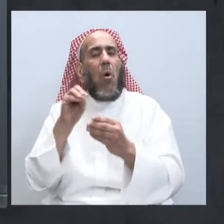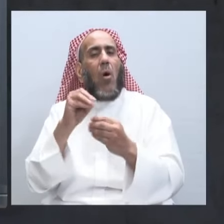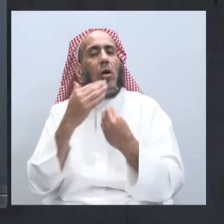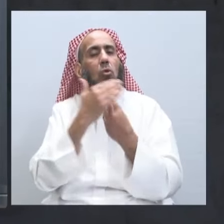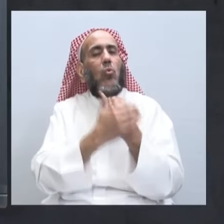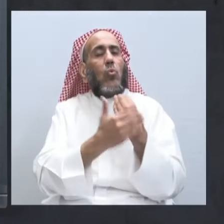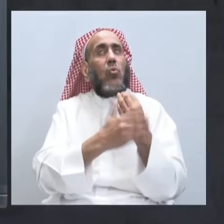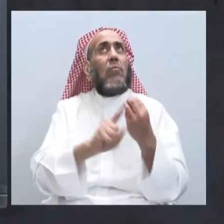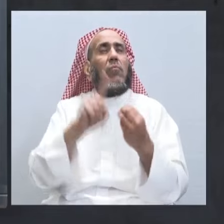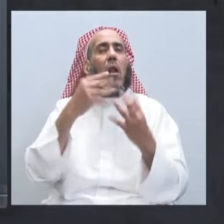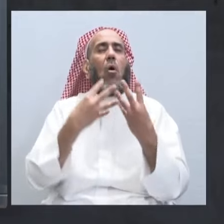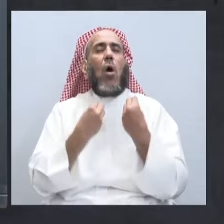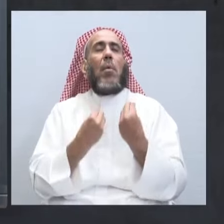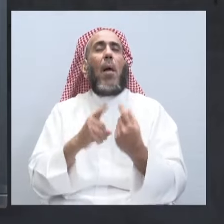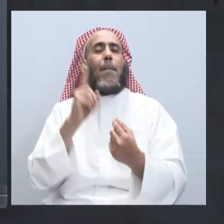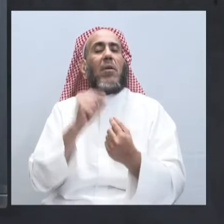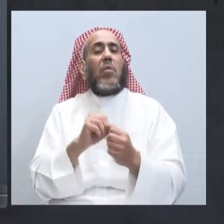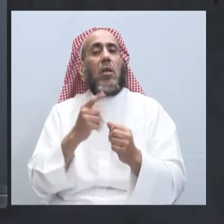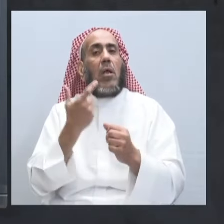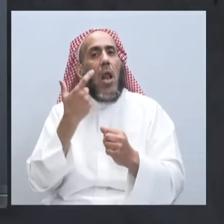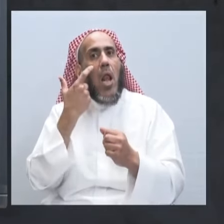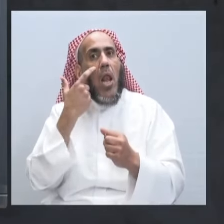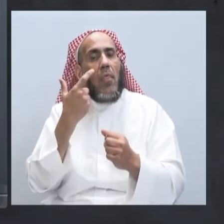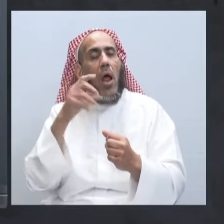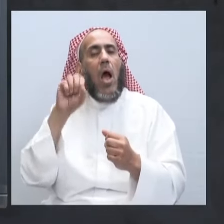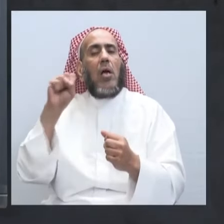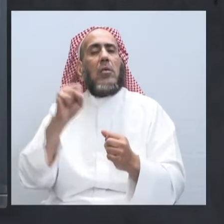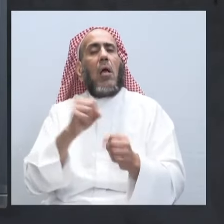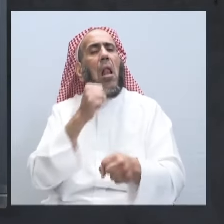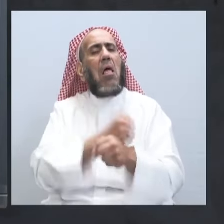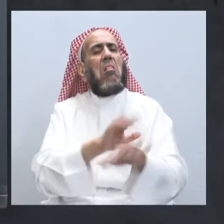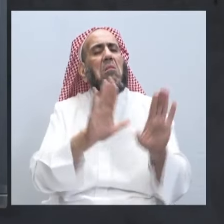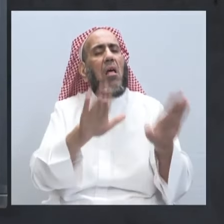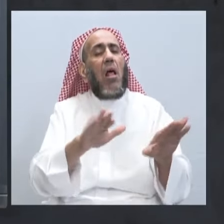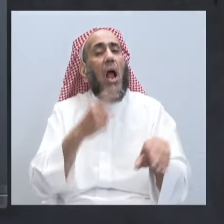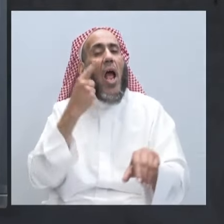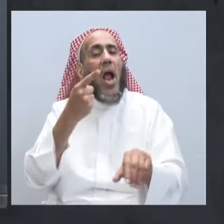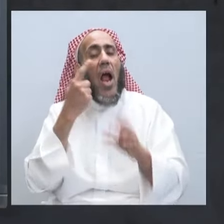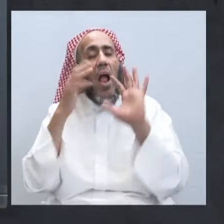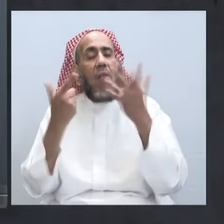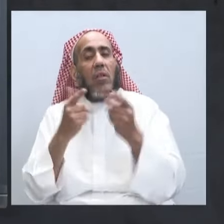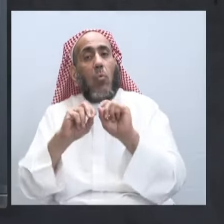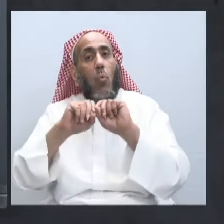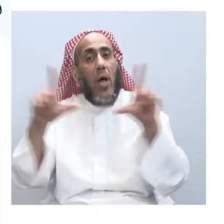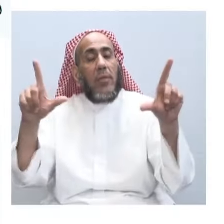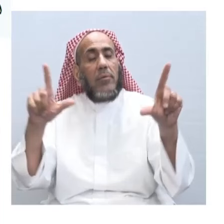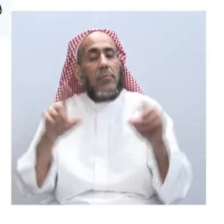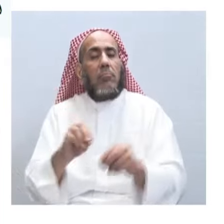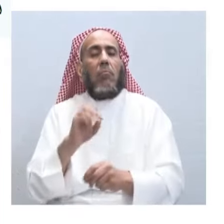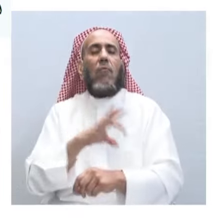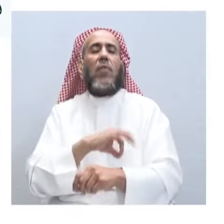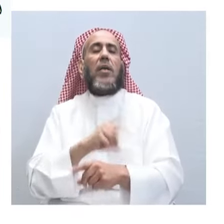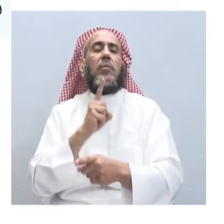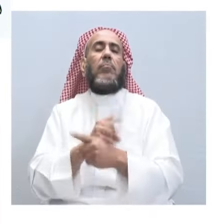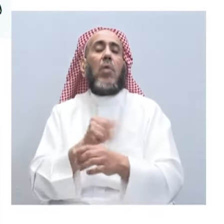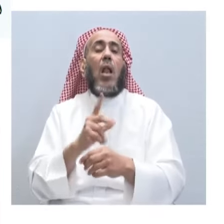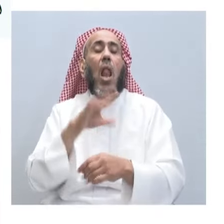الله فيه اذا هي نظرتك الحدث كما هو لكن انت كيف تنظر له واضح اذا